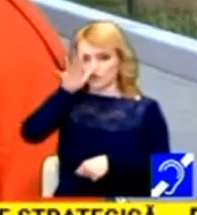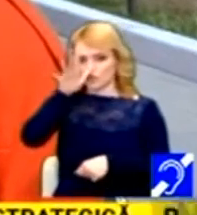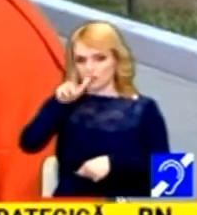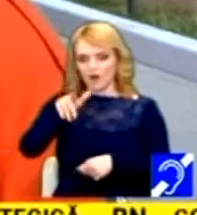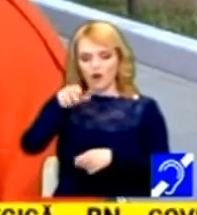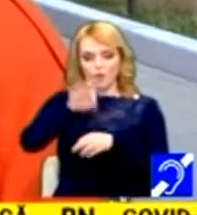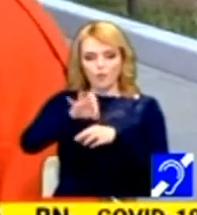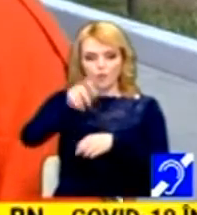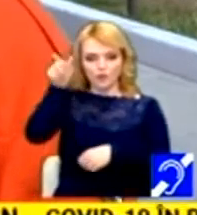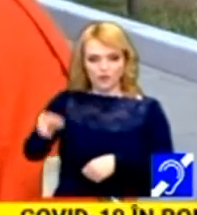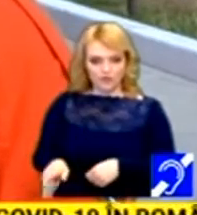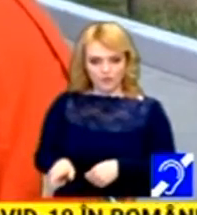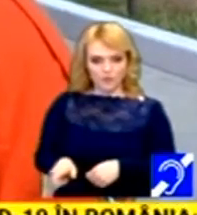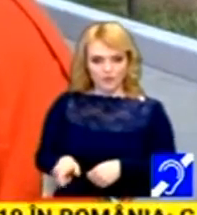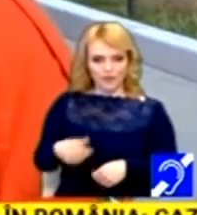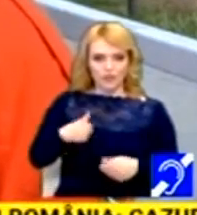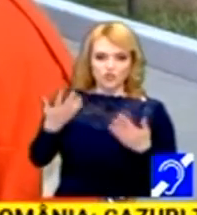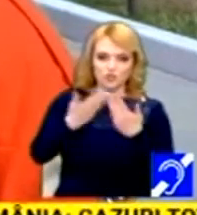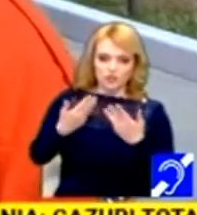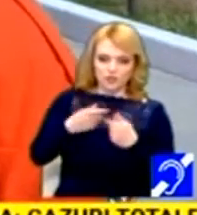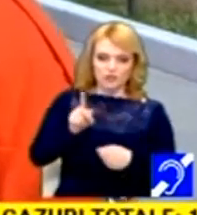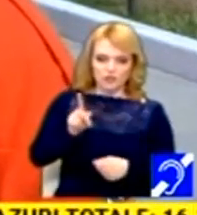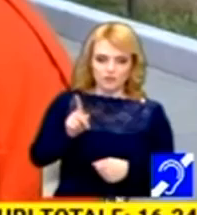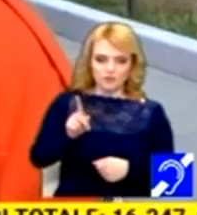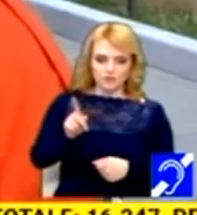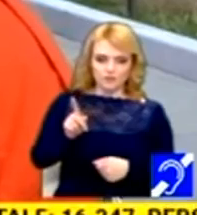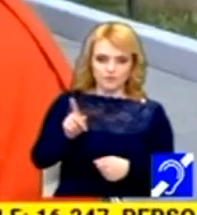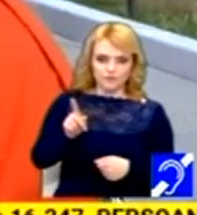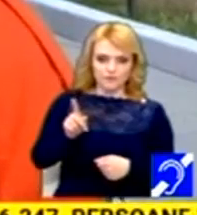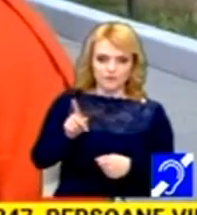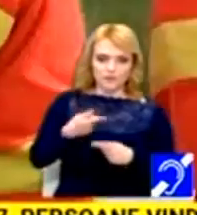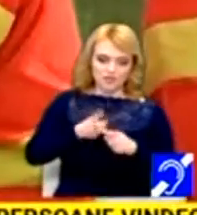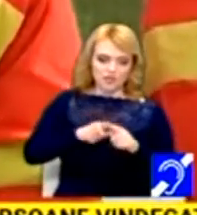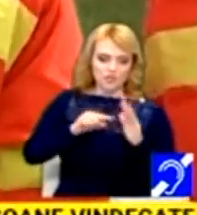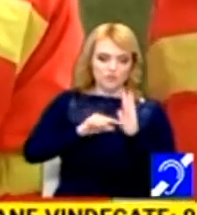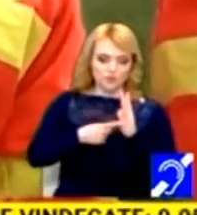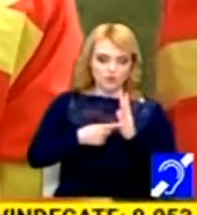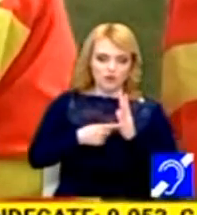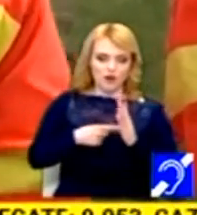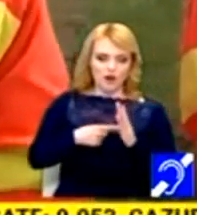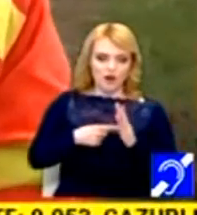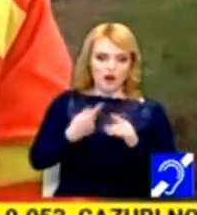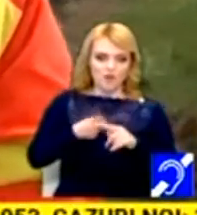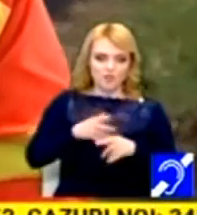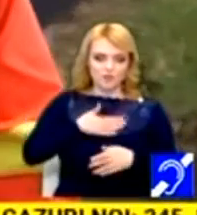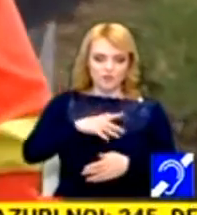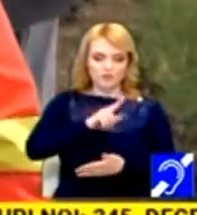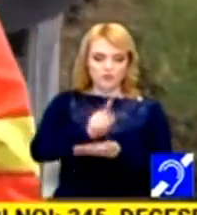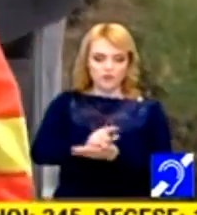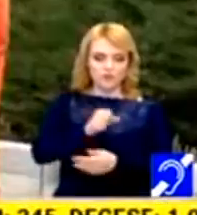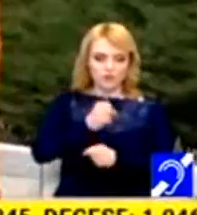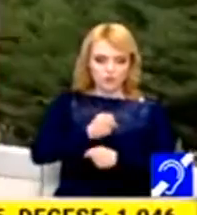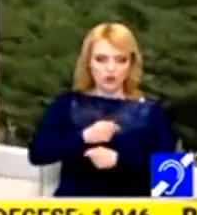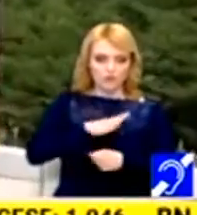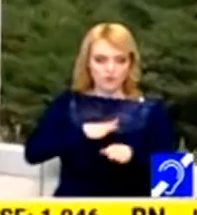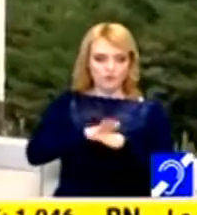unei paciente. Cred că și din acest punct de vedere, această misiune a noastră a fost